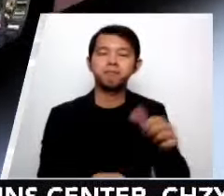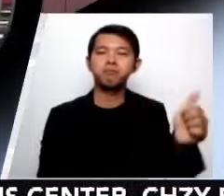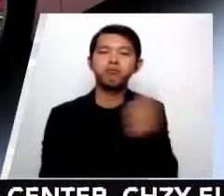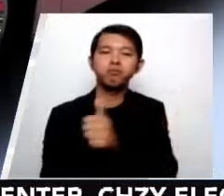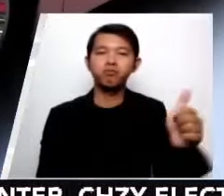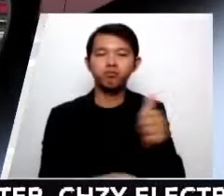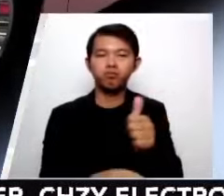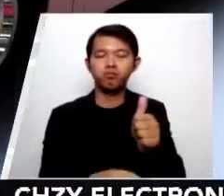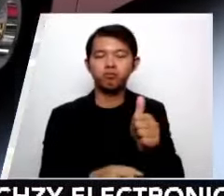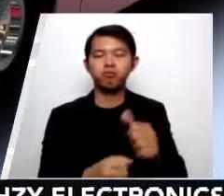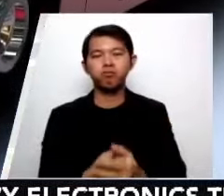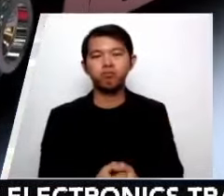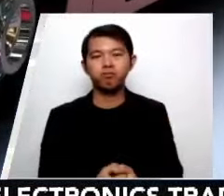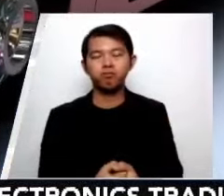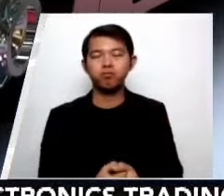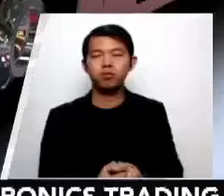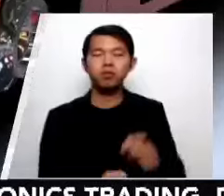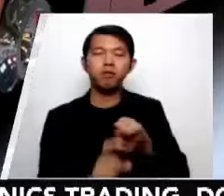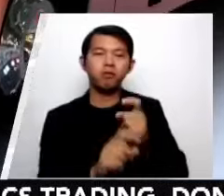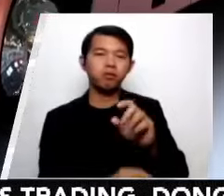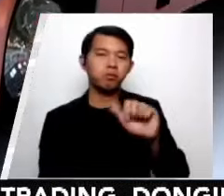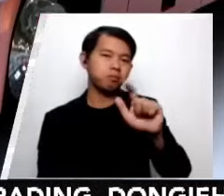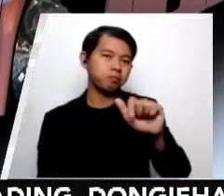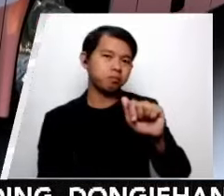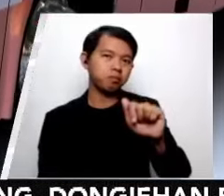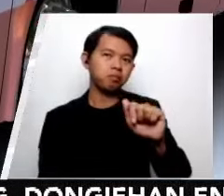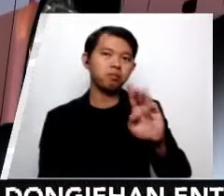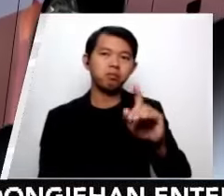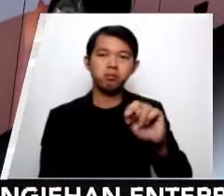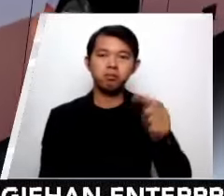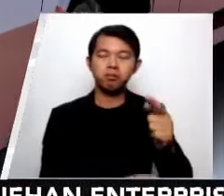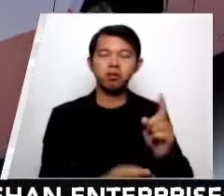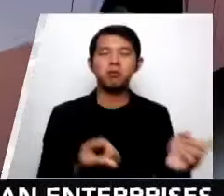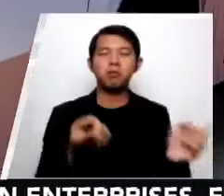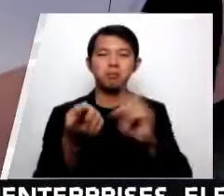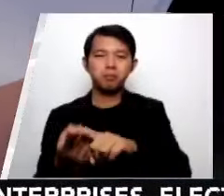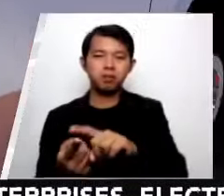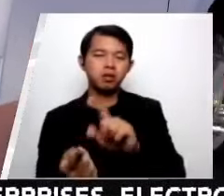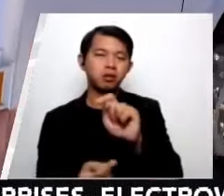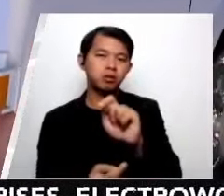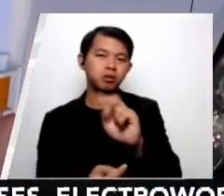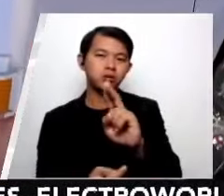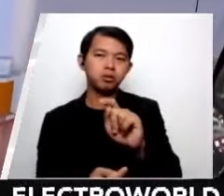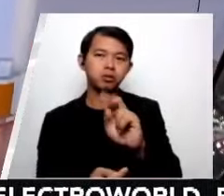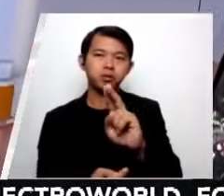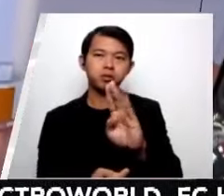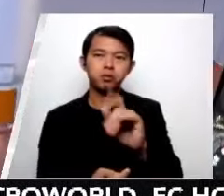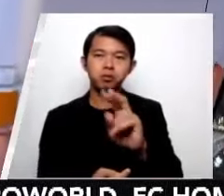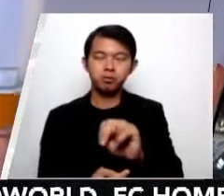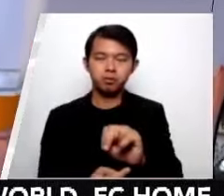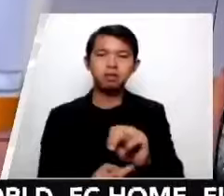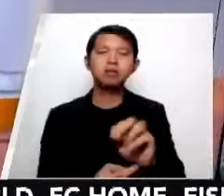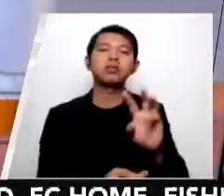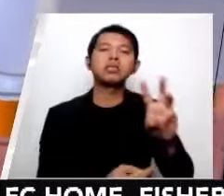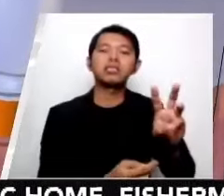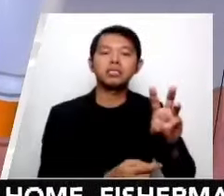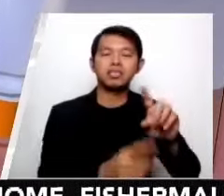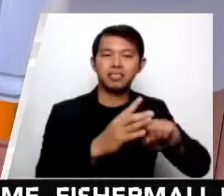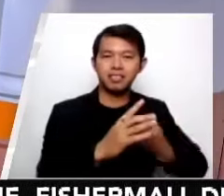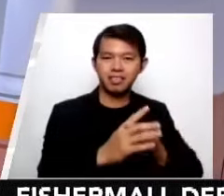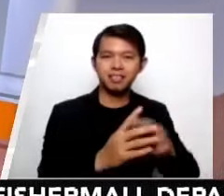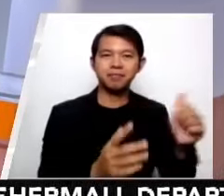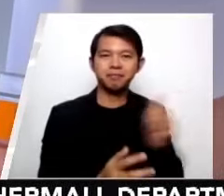mula Alabang papuntang Tutuban, 5 a.m. ang first trip at ang last trip ay 6:10 ng gabi. Sa mga southbound